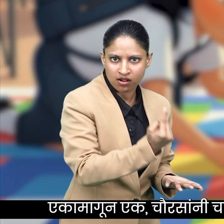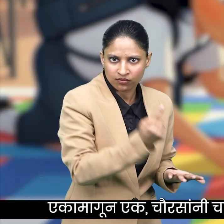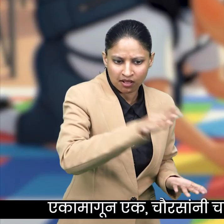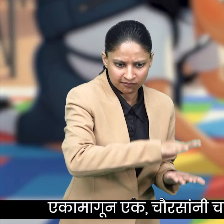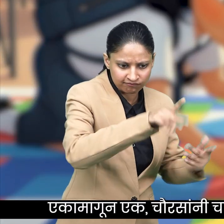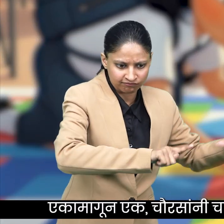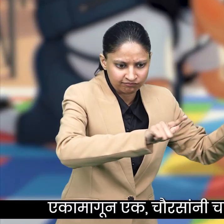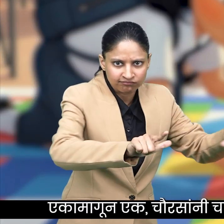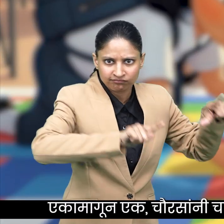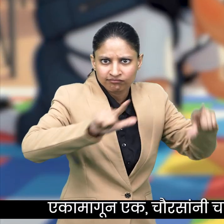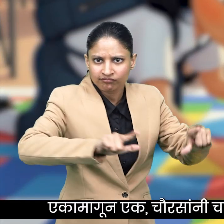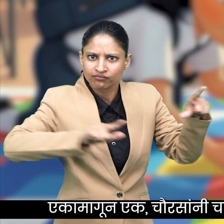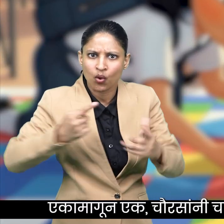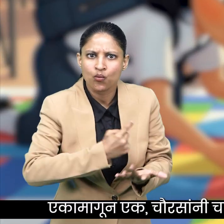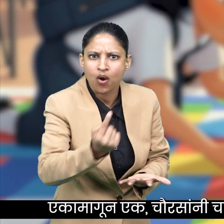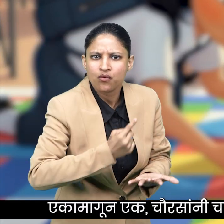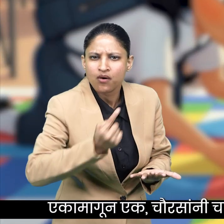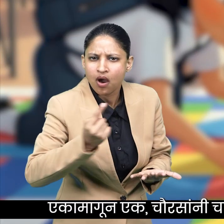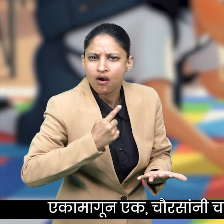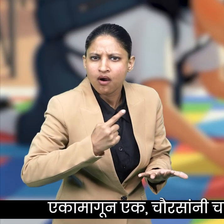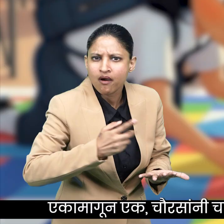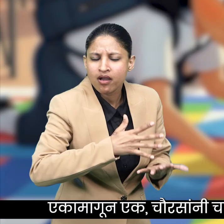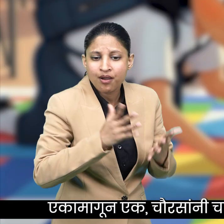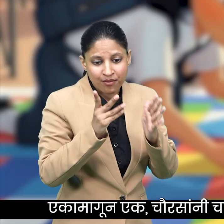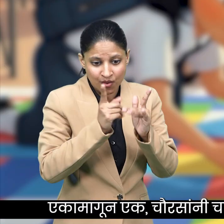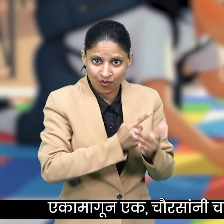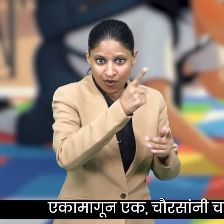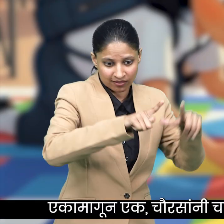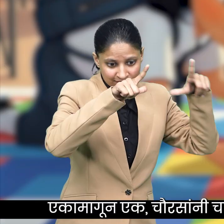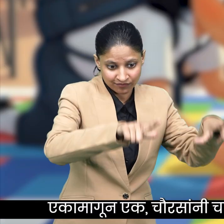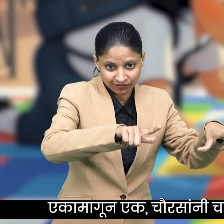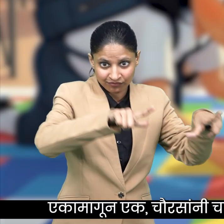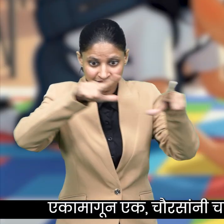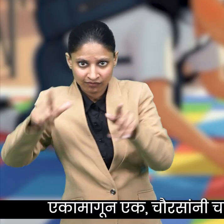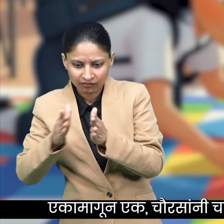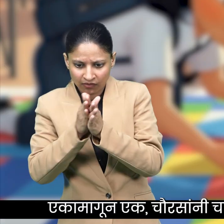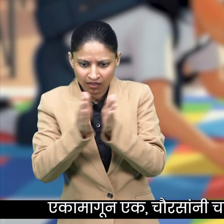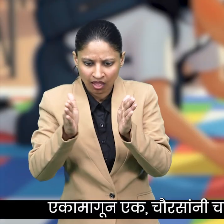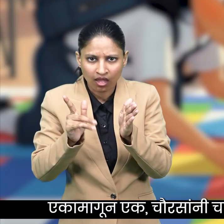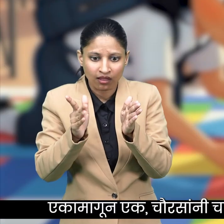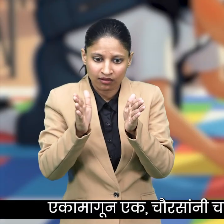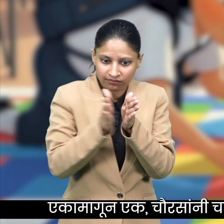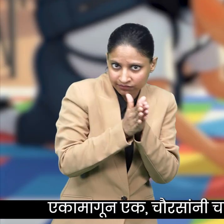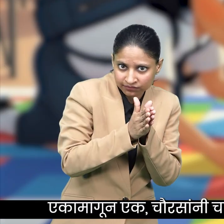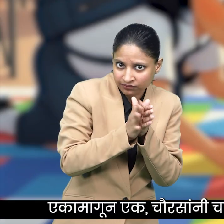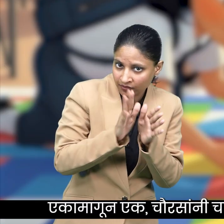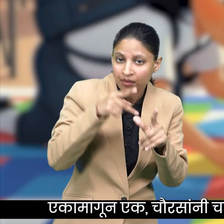एका मागून एक चौरसांनी चार्ट पेपर भरला. कोणतेही अंतर किंवा ओव्हरलॅप नव्हते.